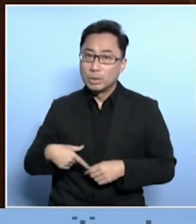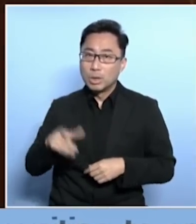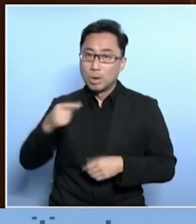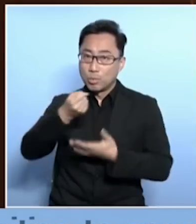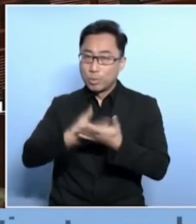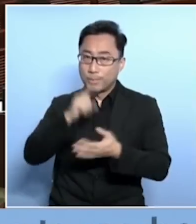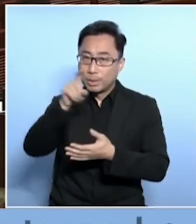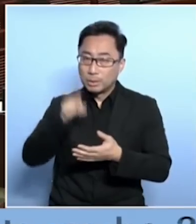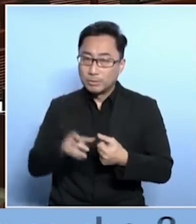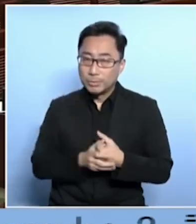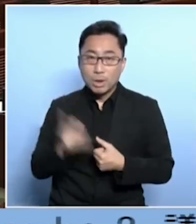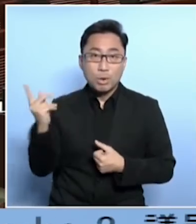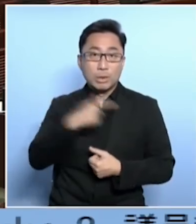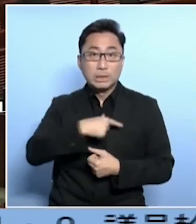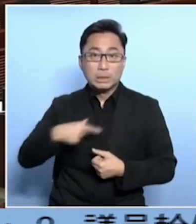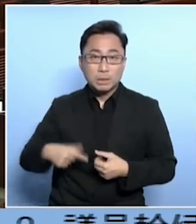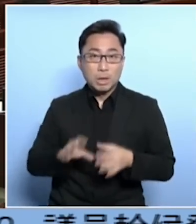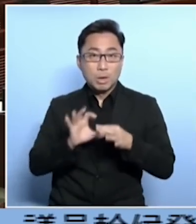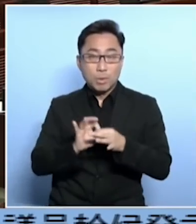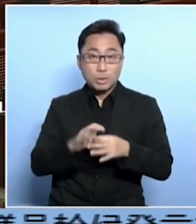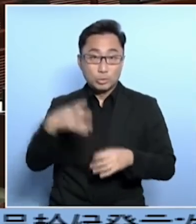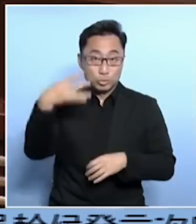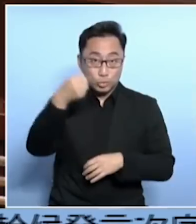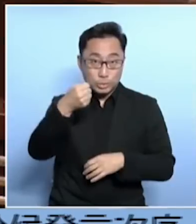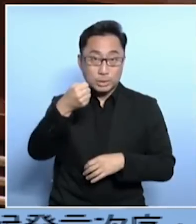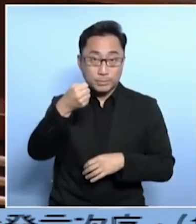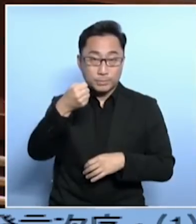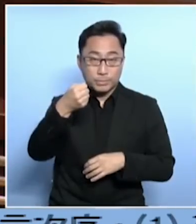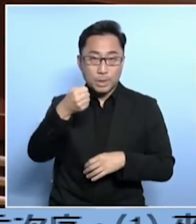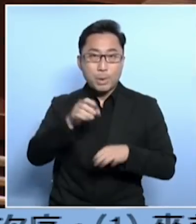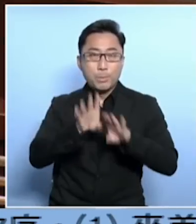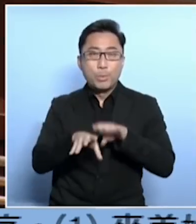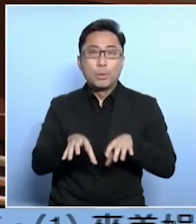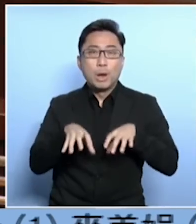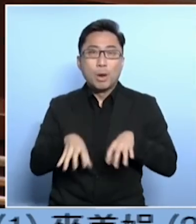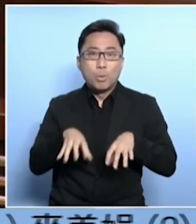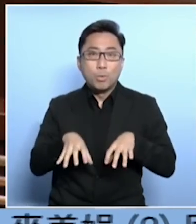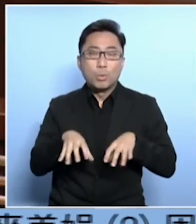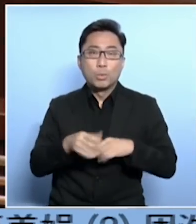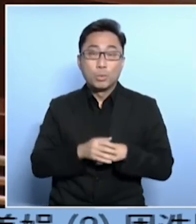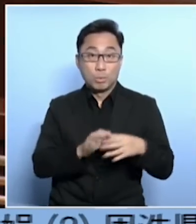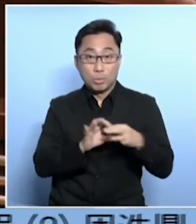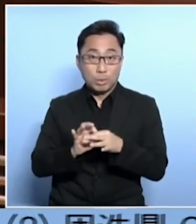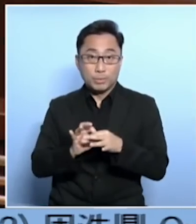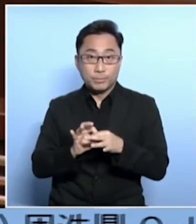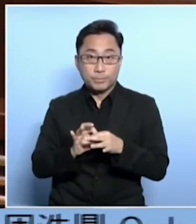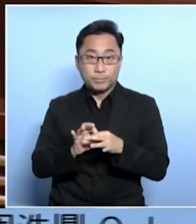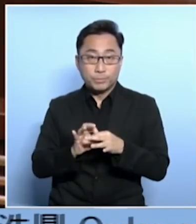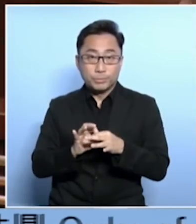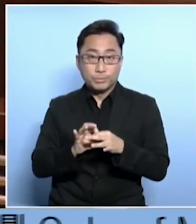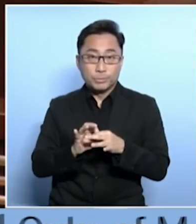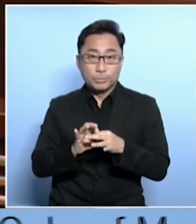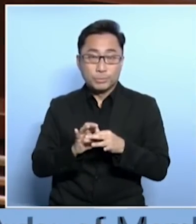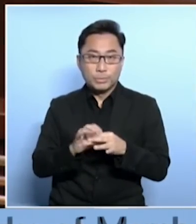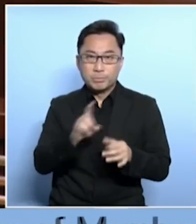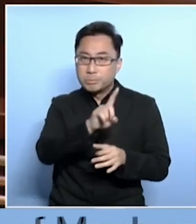他郭家麒談到主席是門口狗有關聯的，是對